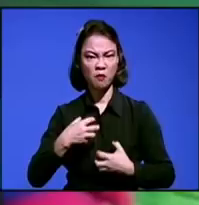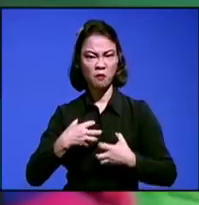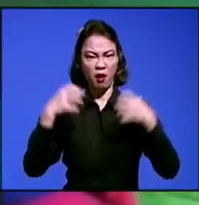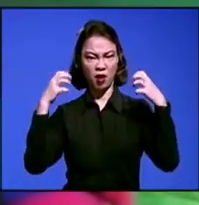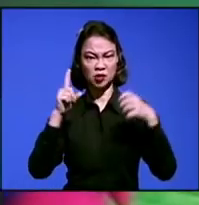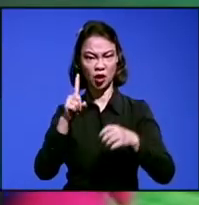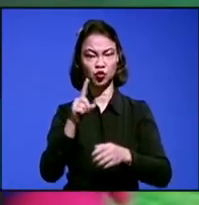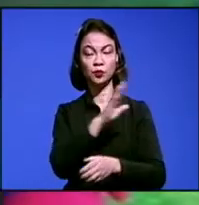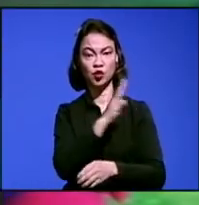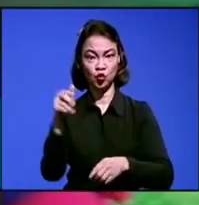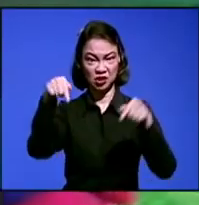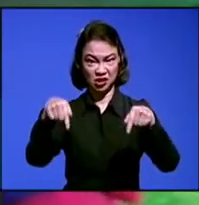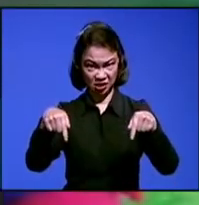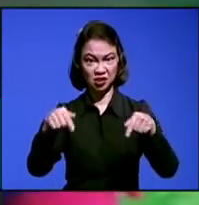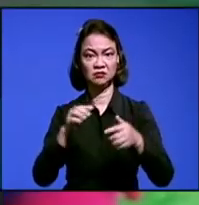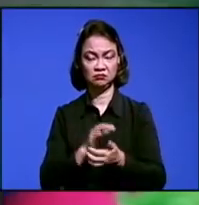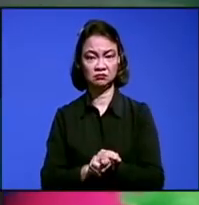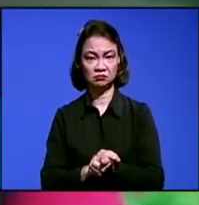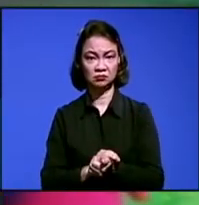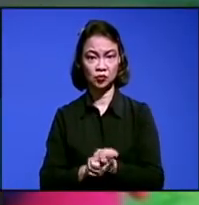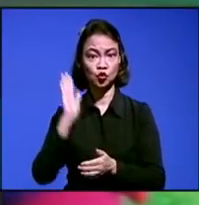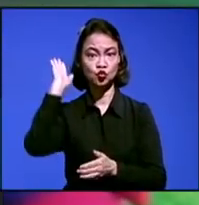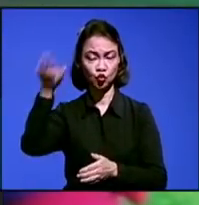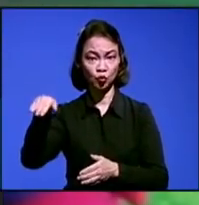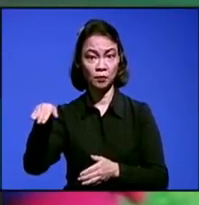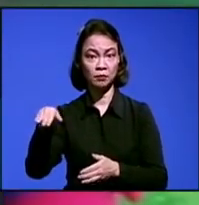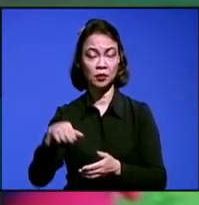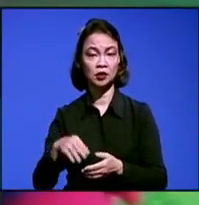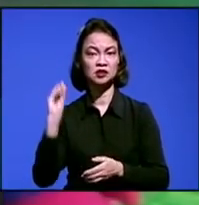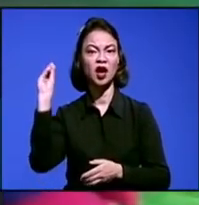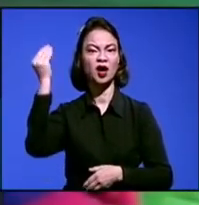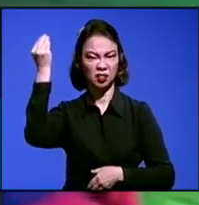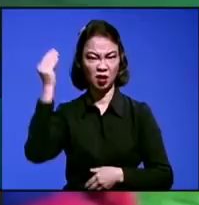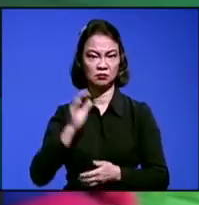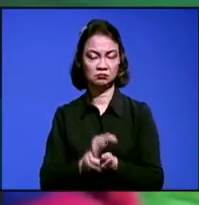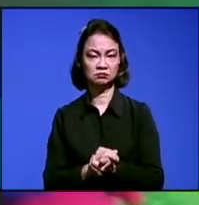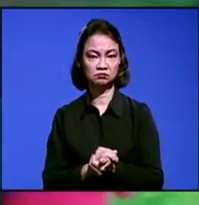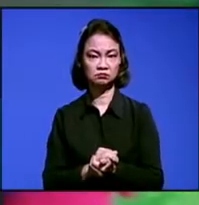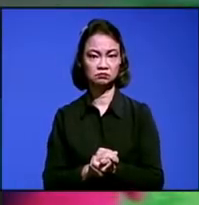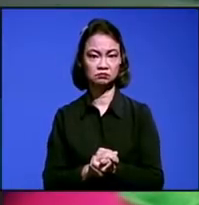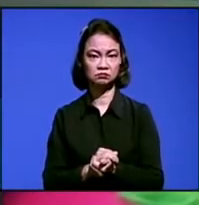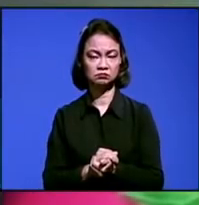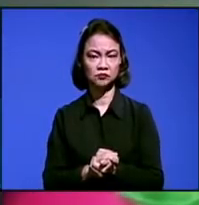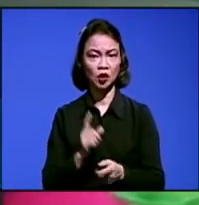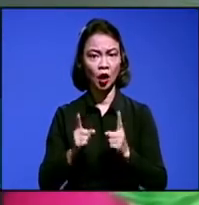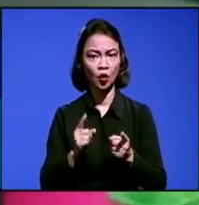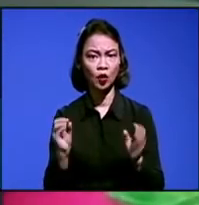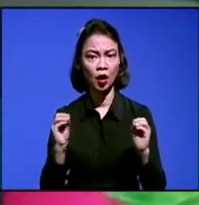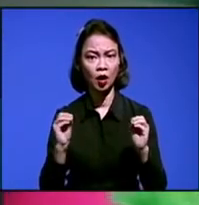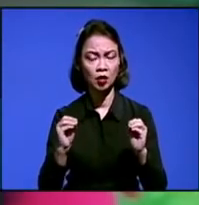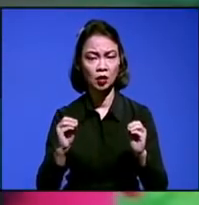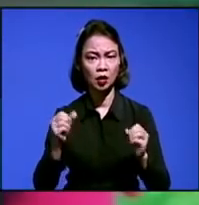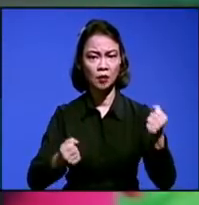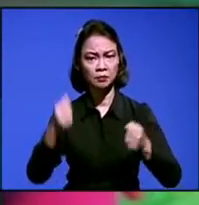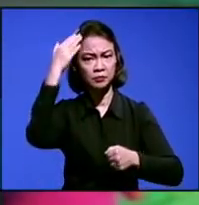seminggu kan oh oh disuruh pulang lagi ke Jakarta lagi aja deh sekarang kalau misalkan tidak ada bis